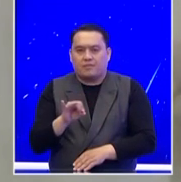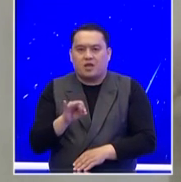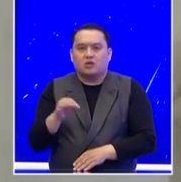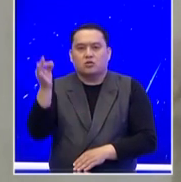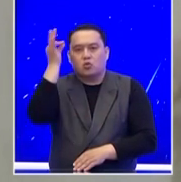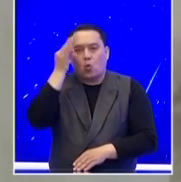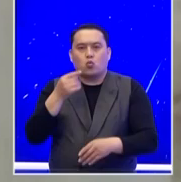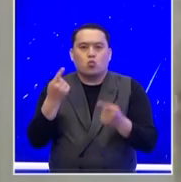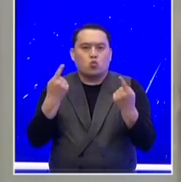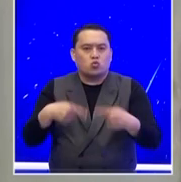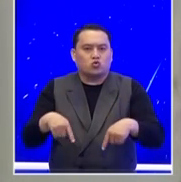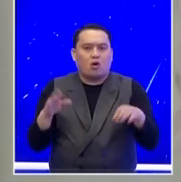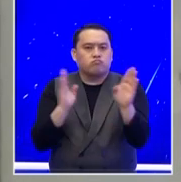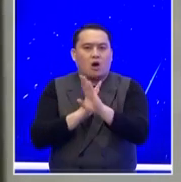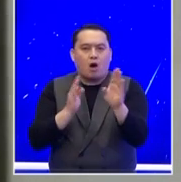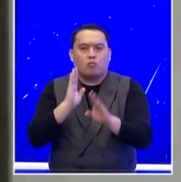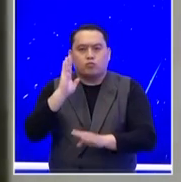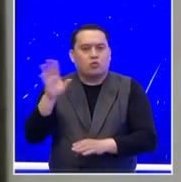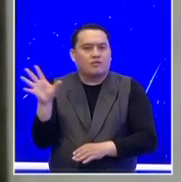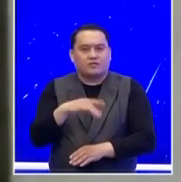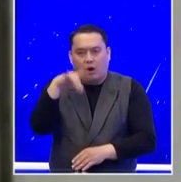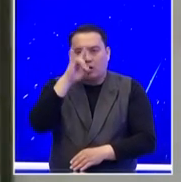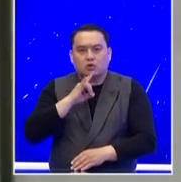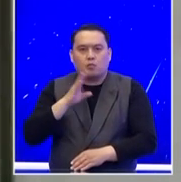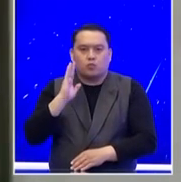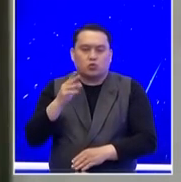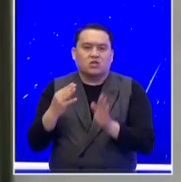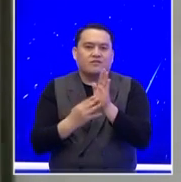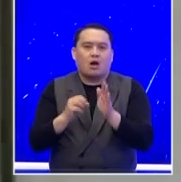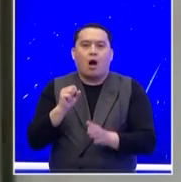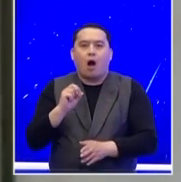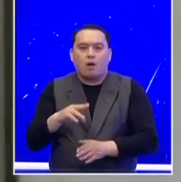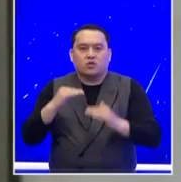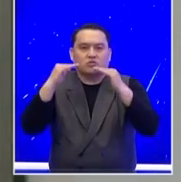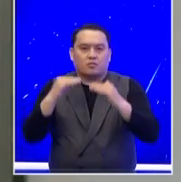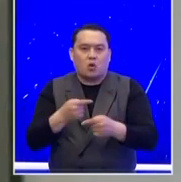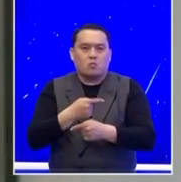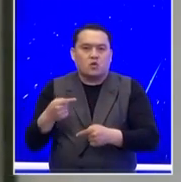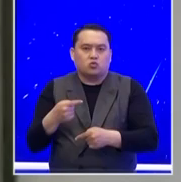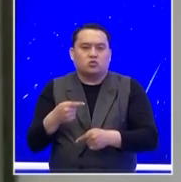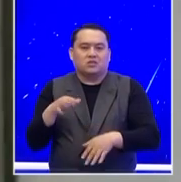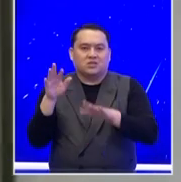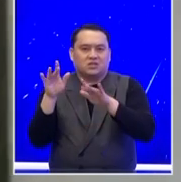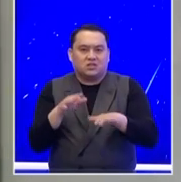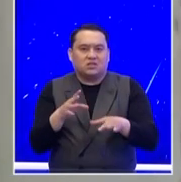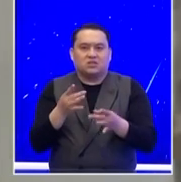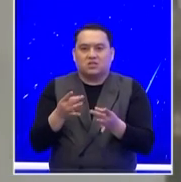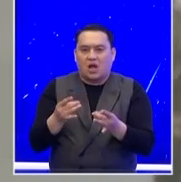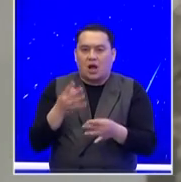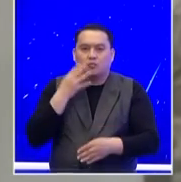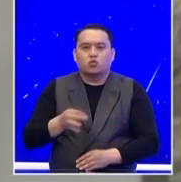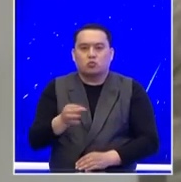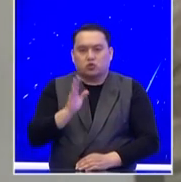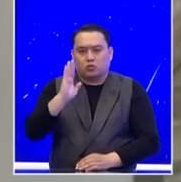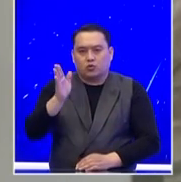Напомним, ухудшение погодных условий ожидается почти во всех частях Казахстана. 9 апреля ожидается мокрый снег и на территории Алматинской области.